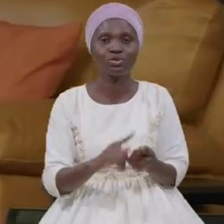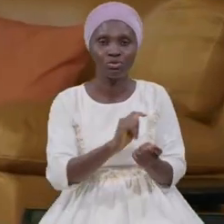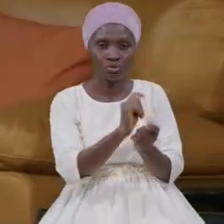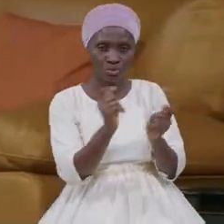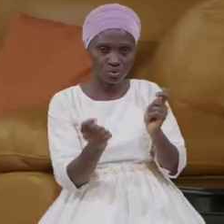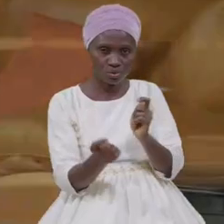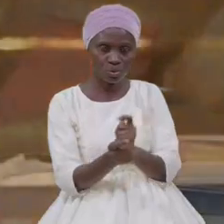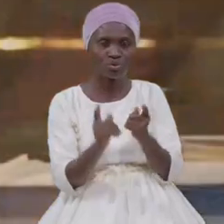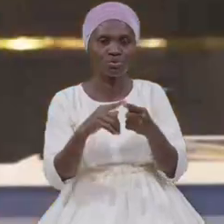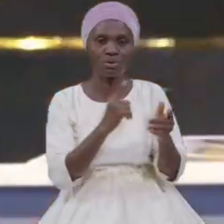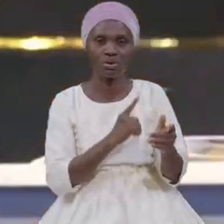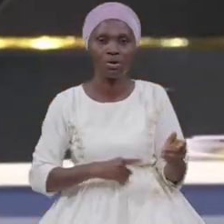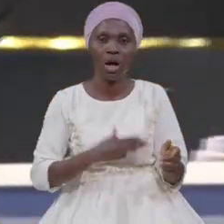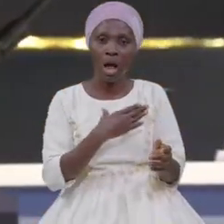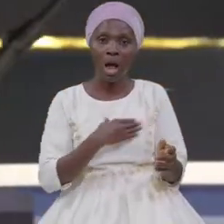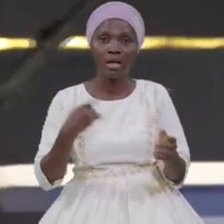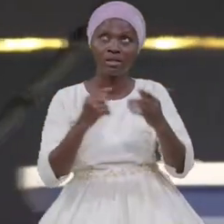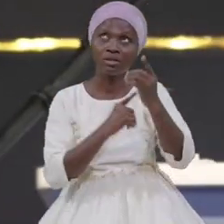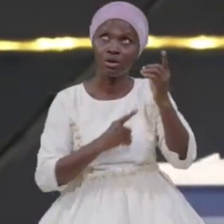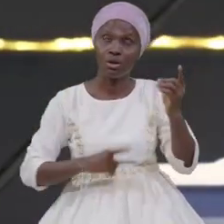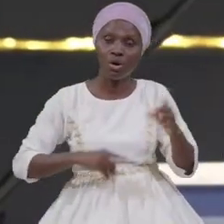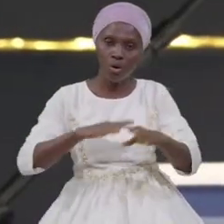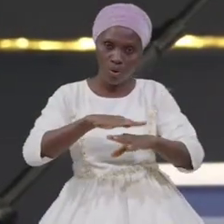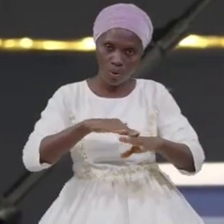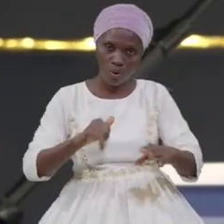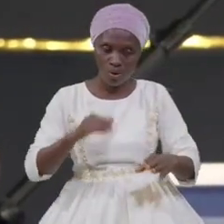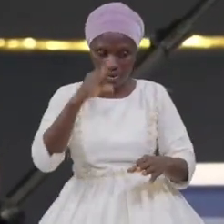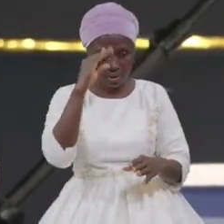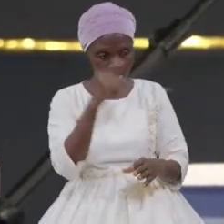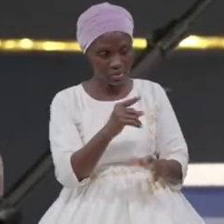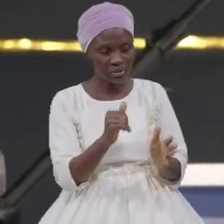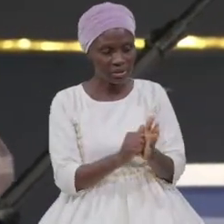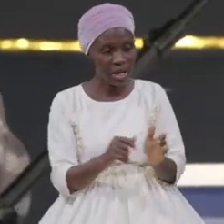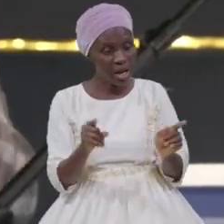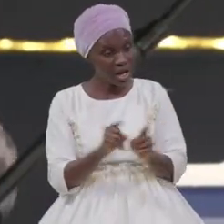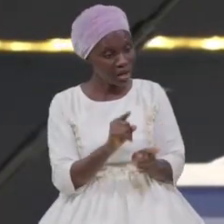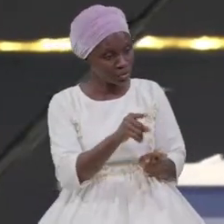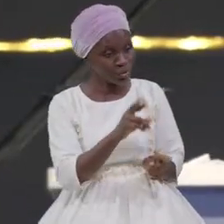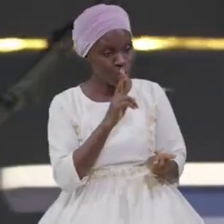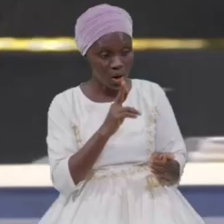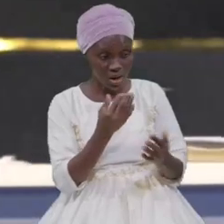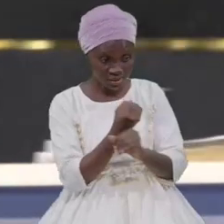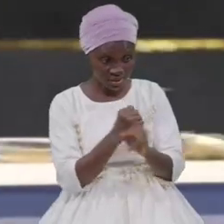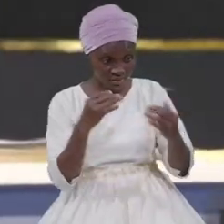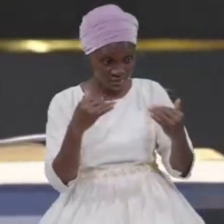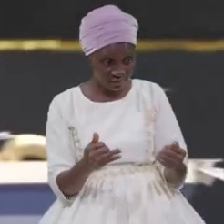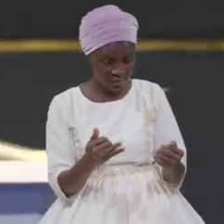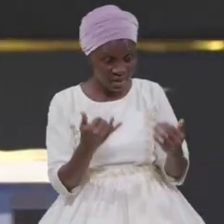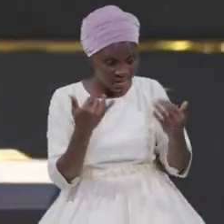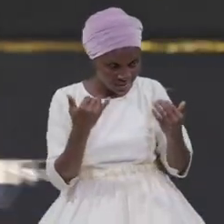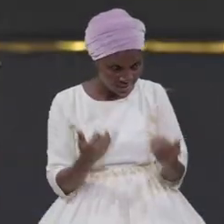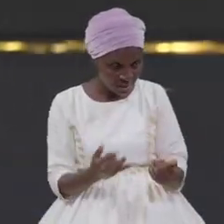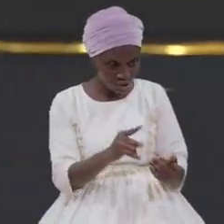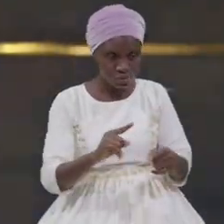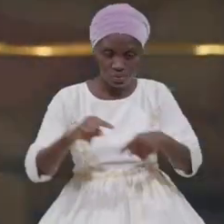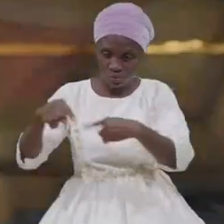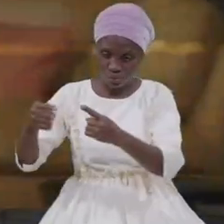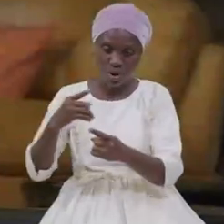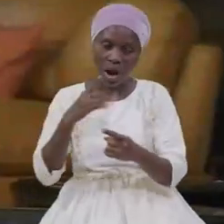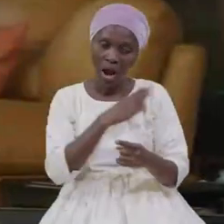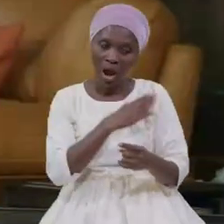le Seigneur l'a appelé. Tel que tu as été sauvé, va maintenant et en parle-en